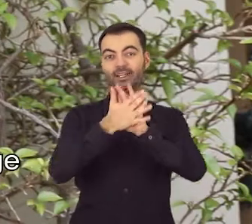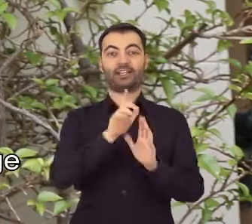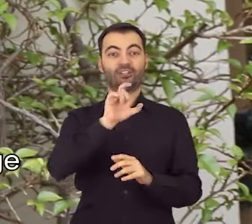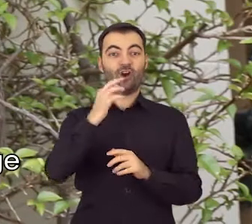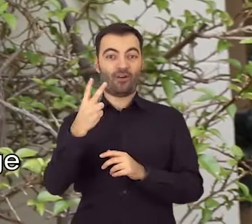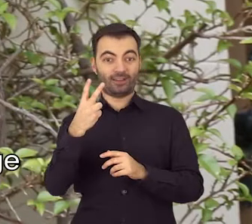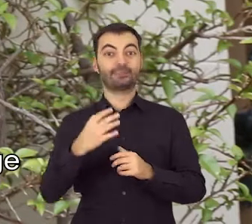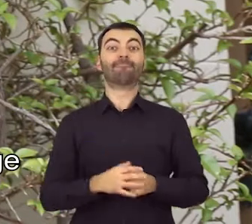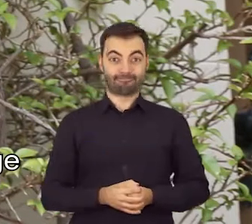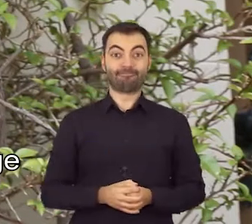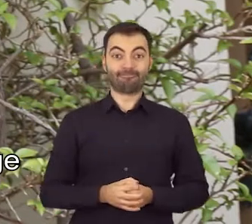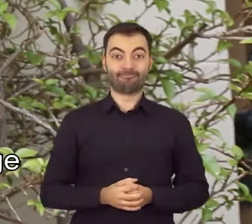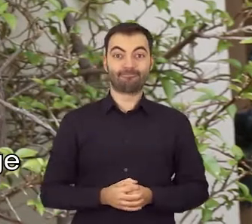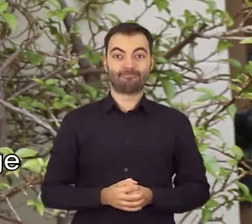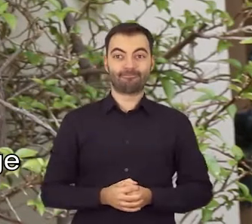dwutlenek węgla.